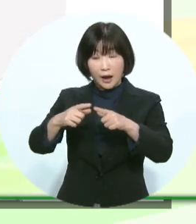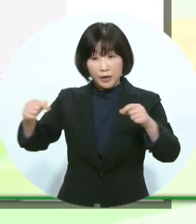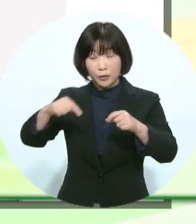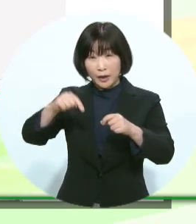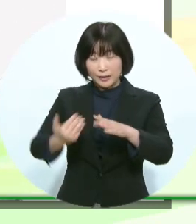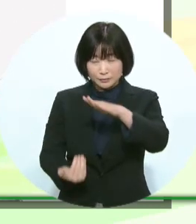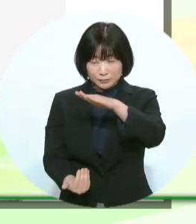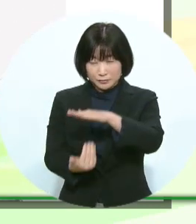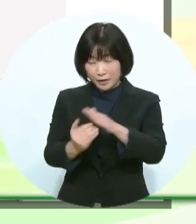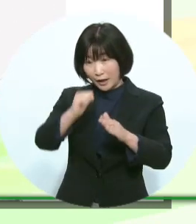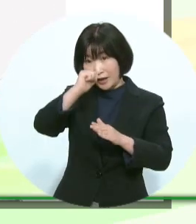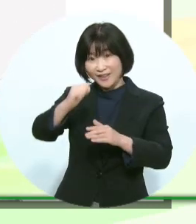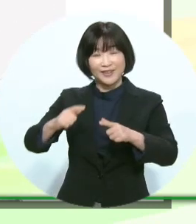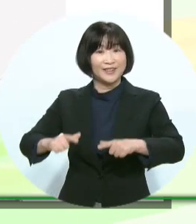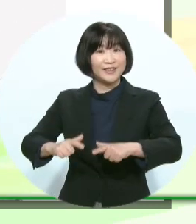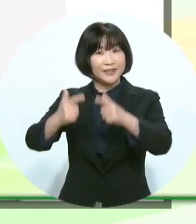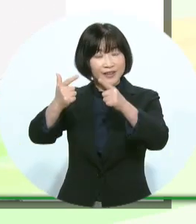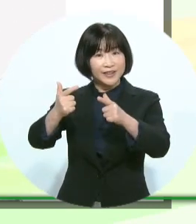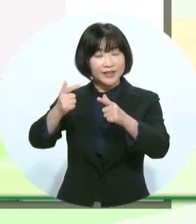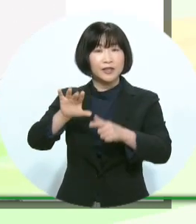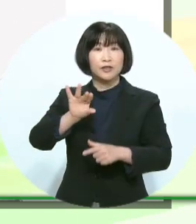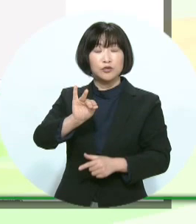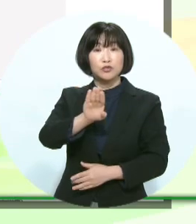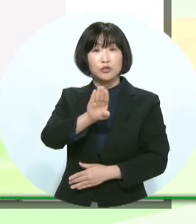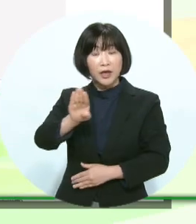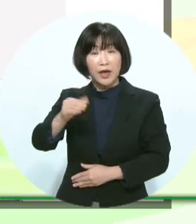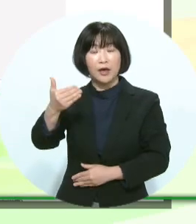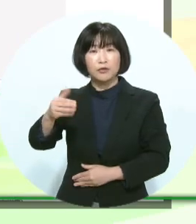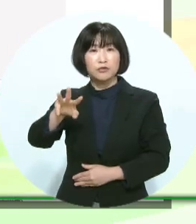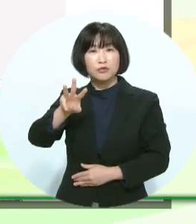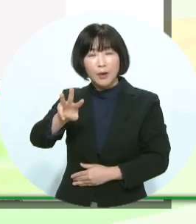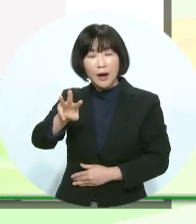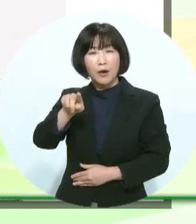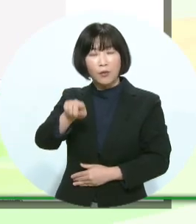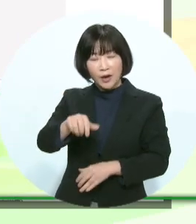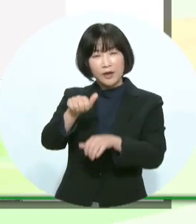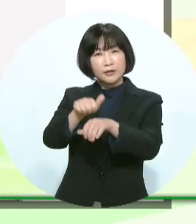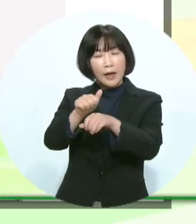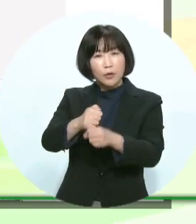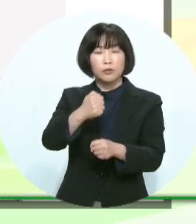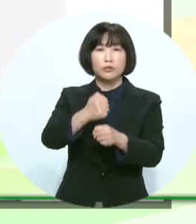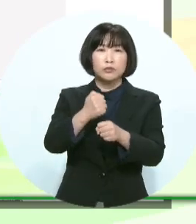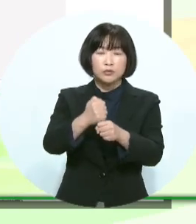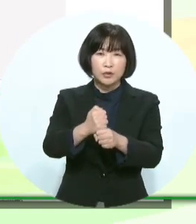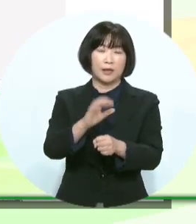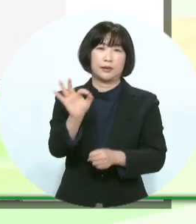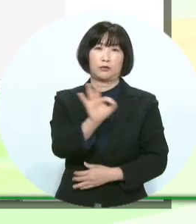木の柘植と桑を素材に作られたクリエイターによる作品です。